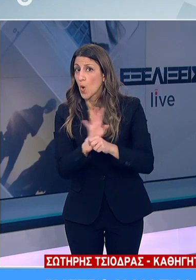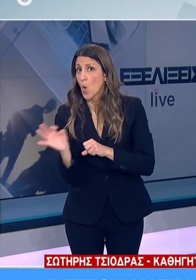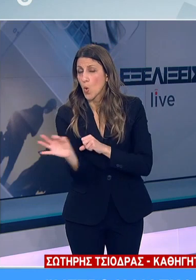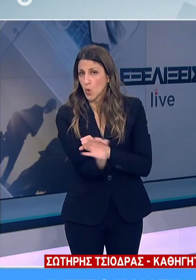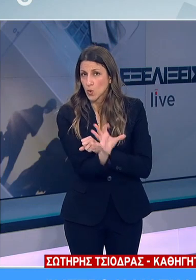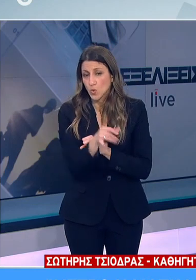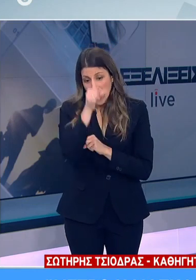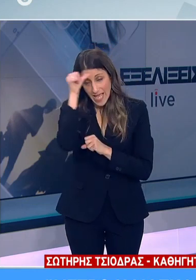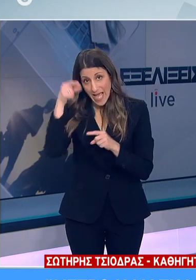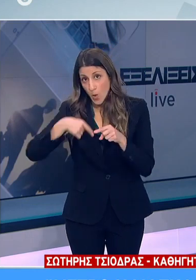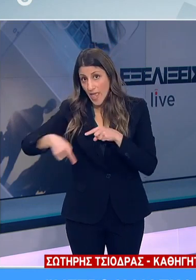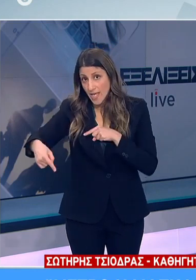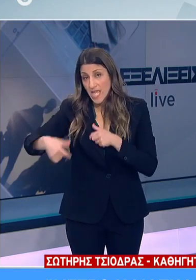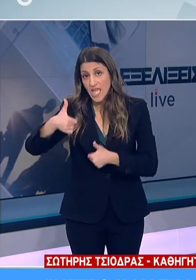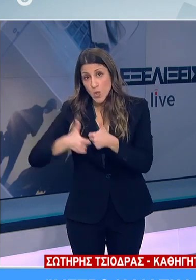καλοκαιριού?